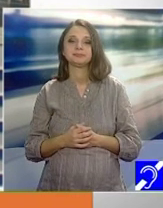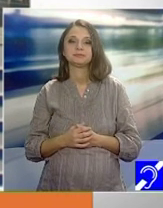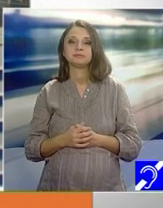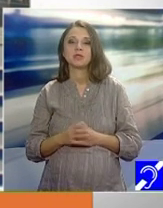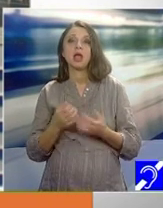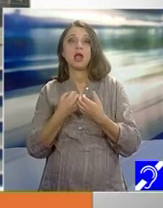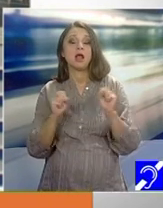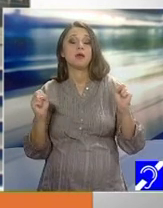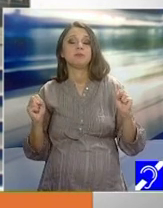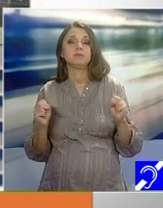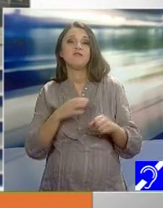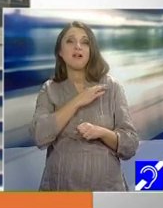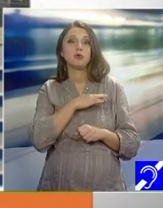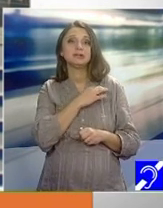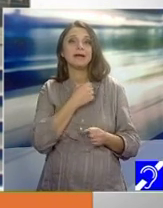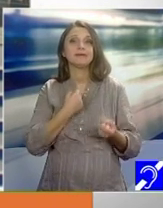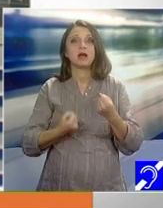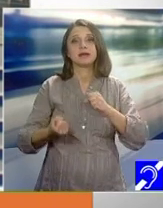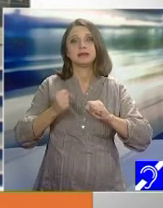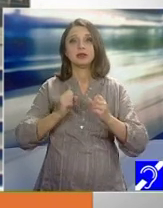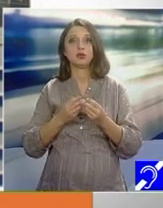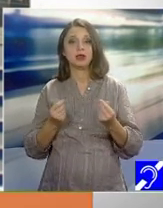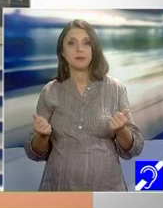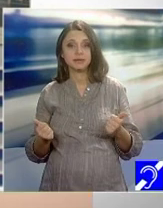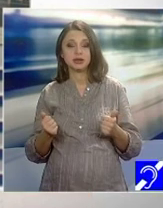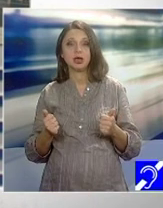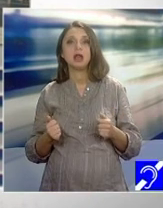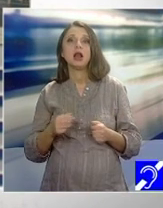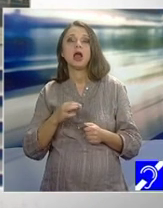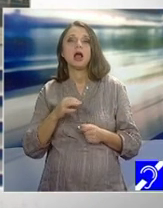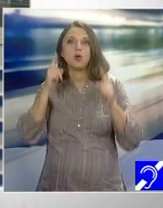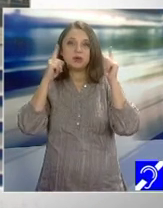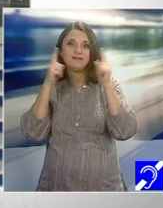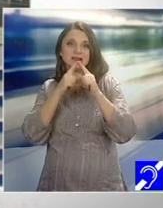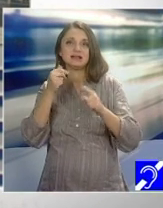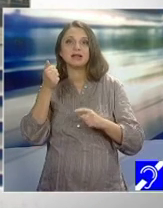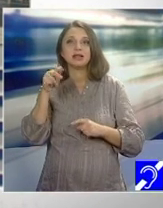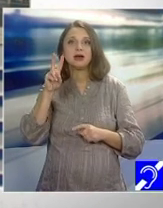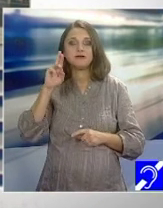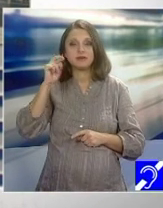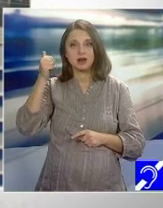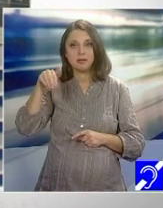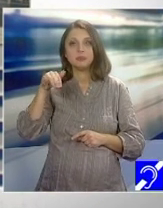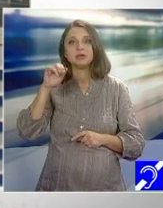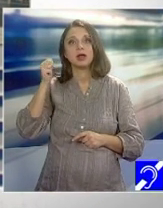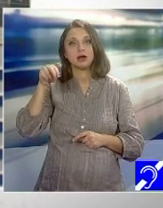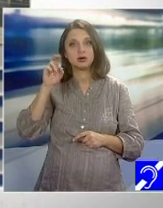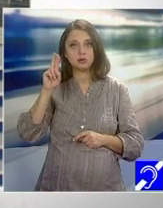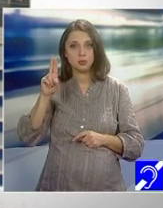absolvit facultatea de kinetoterapie la Universitatea Avram Iancu și după aceea am